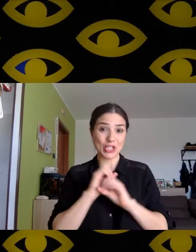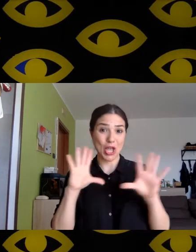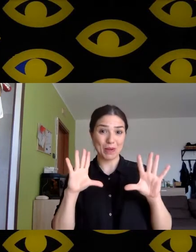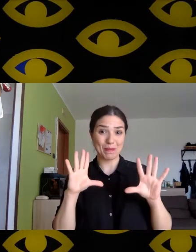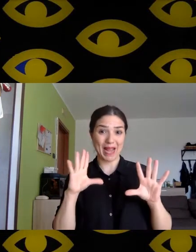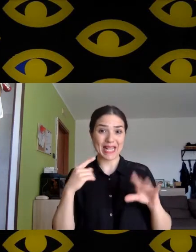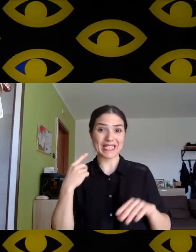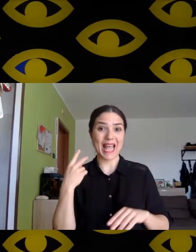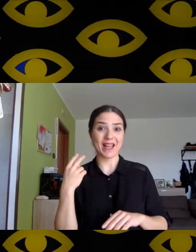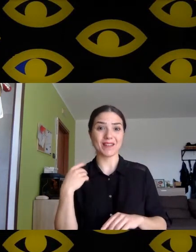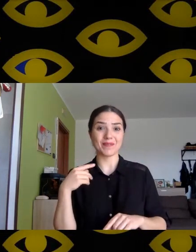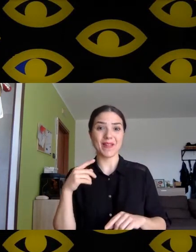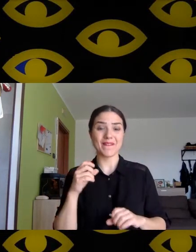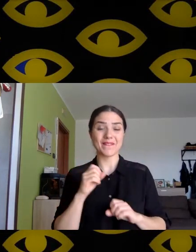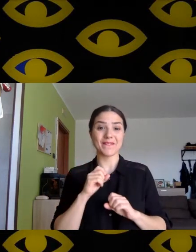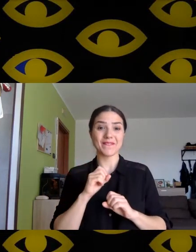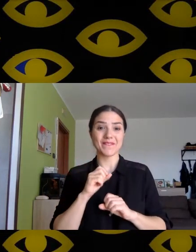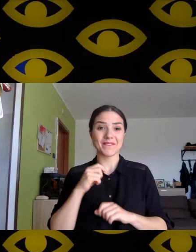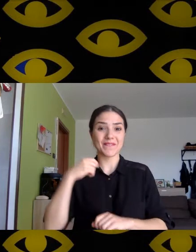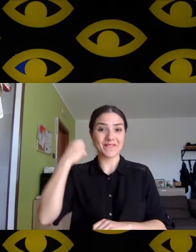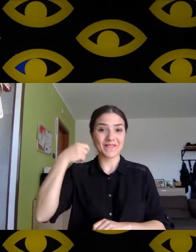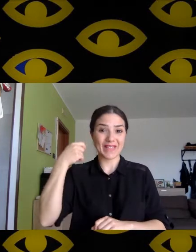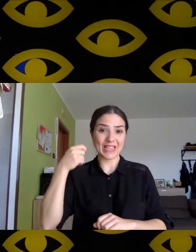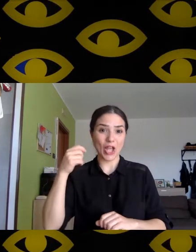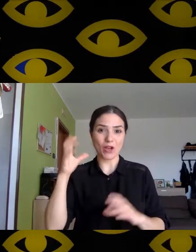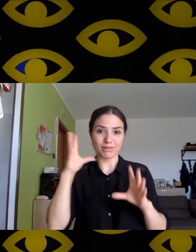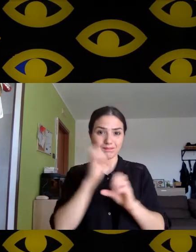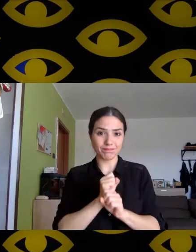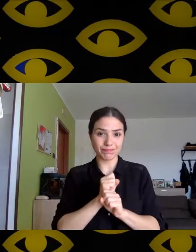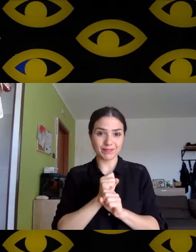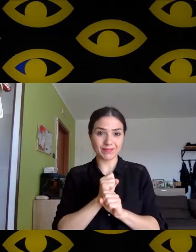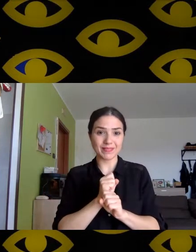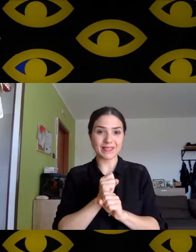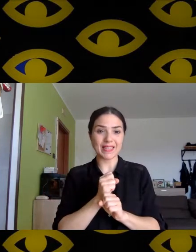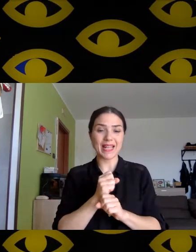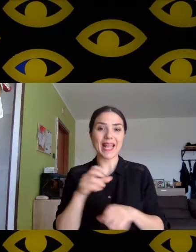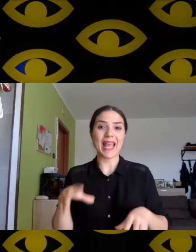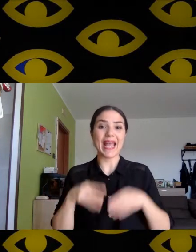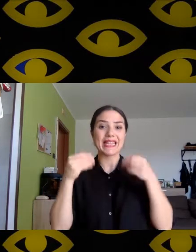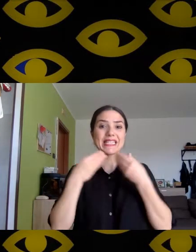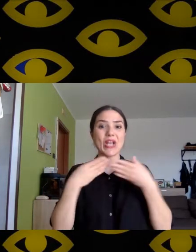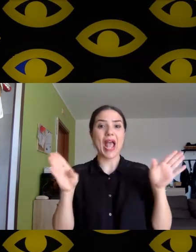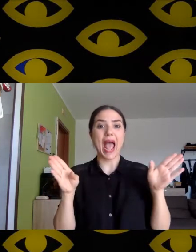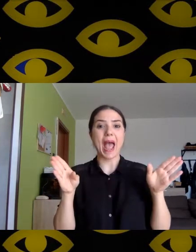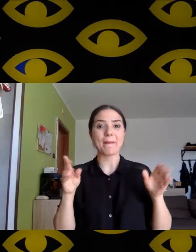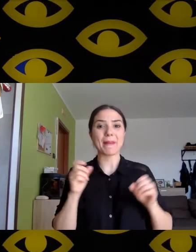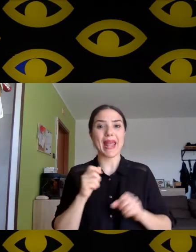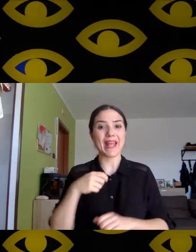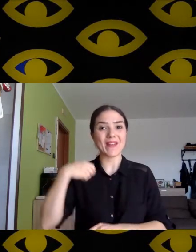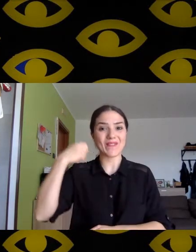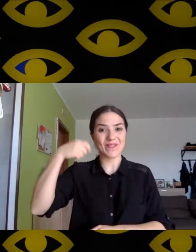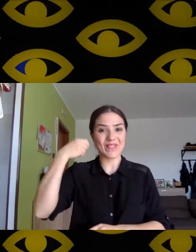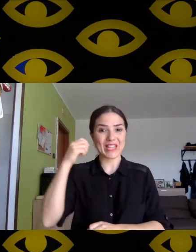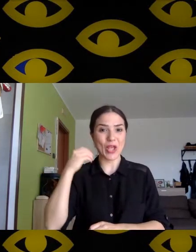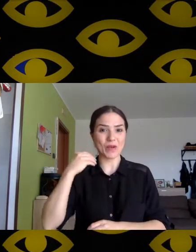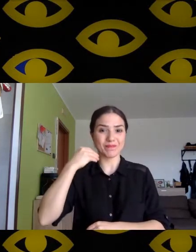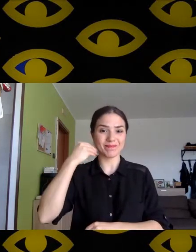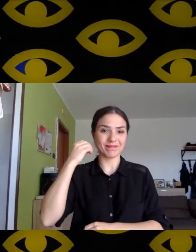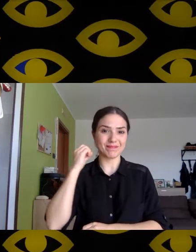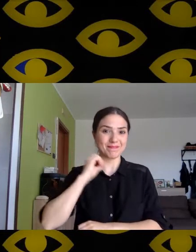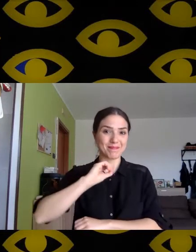perché introdurremo la nostra ospite con questo bellissimo video. A tra poco.